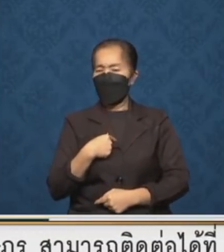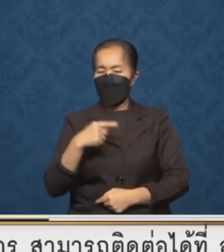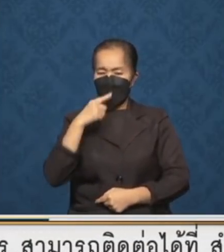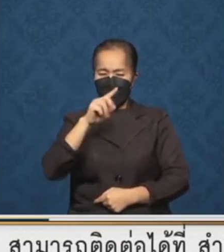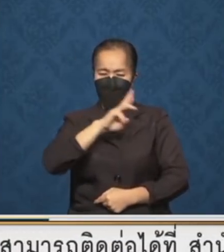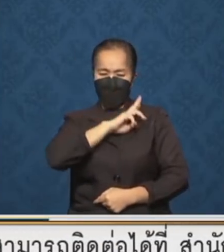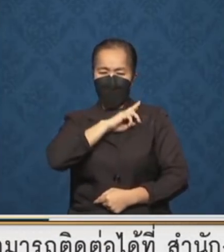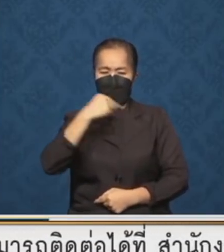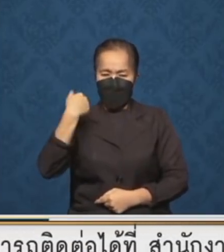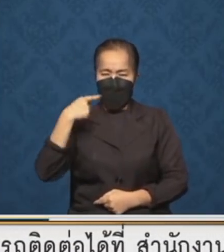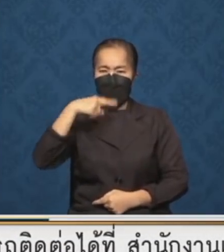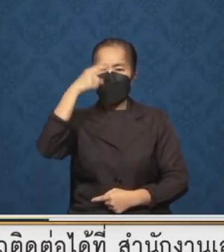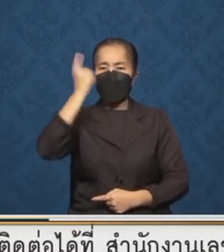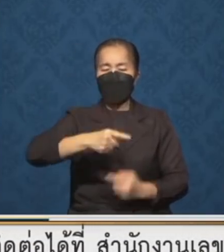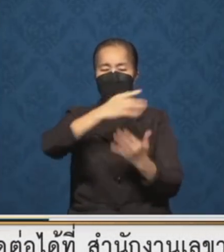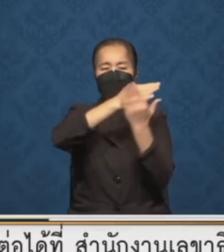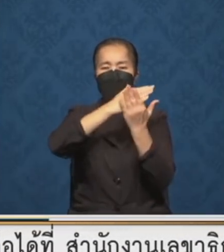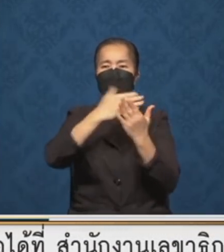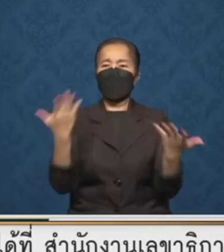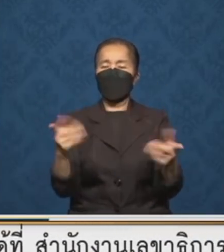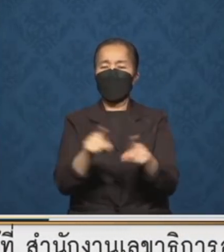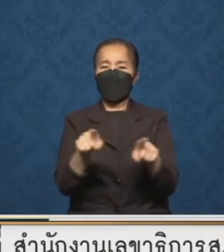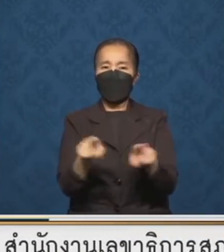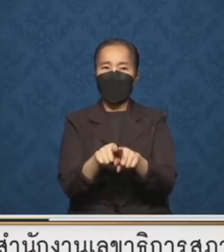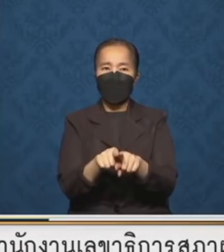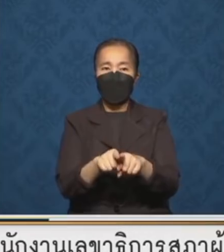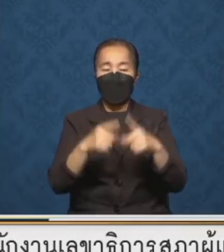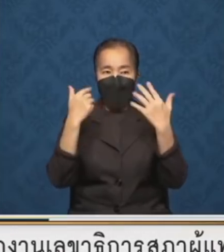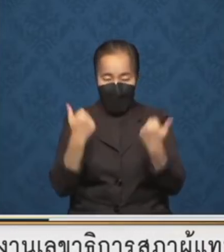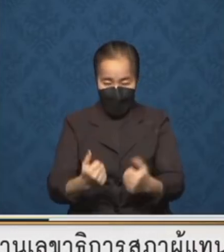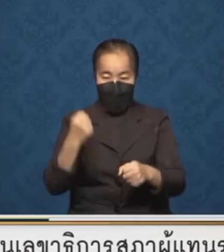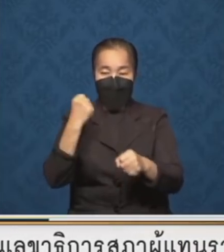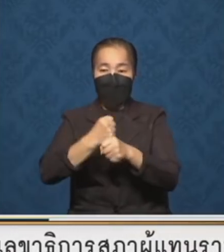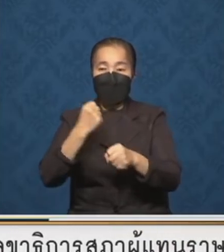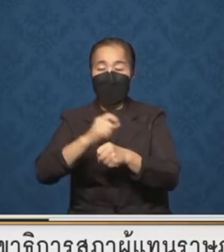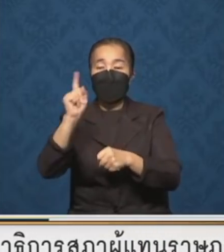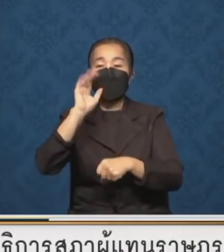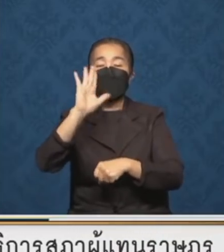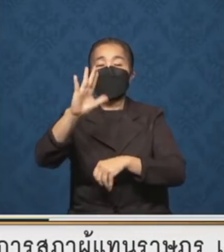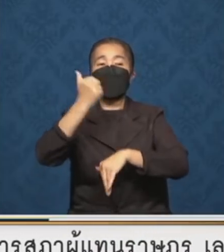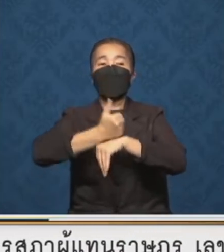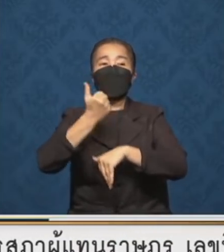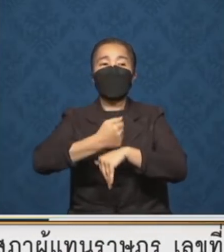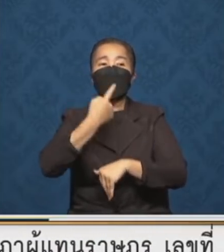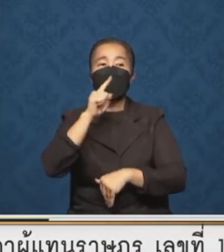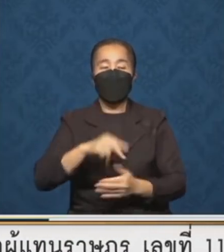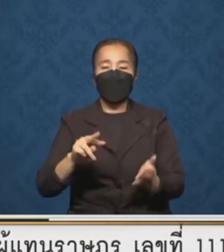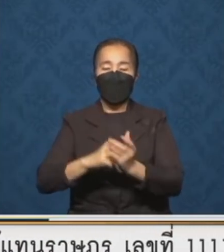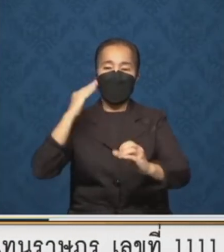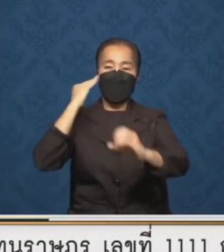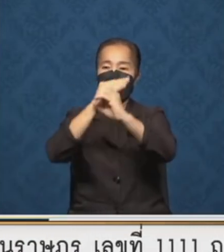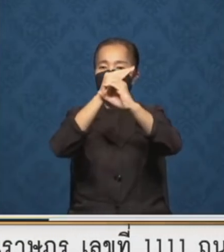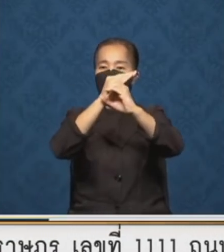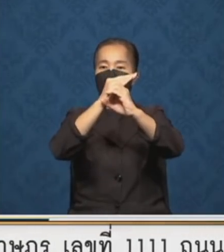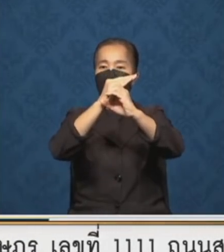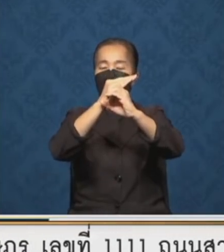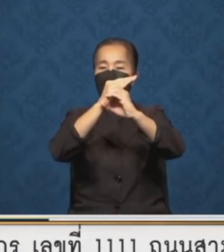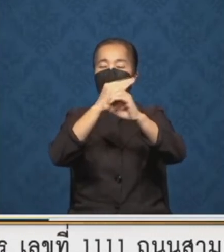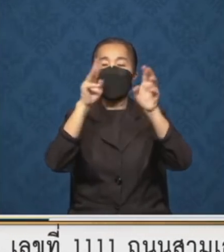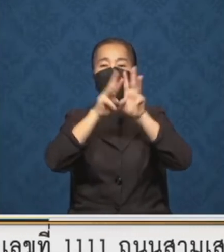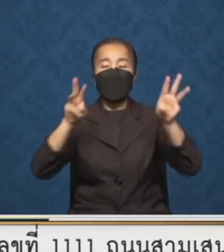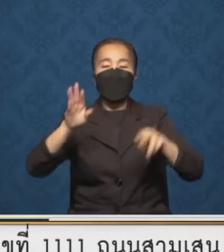างเหรอครับแล้วผลงานล่าสุดของท่านรัฐมนตรีครับคือการบล็อกเว็บไซต์ที่ชื่อประยุทธ์ .click